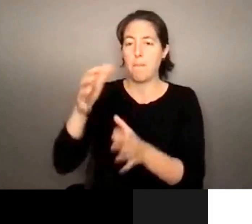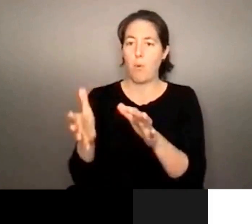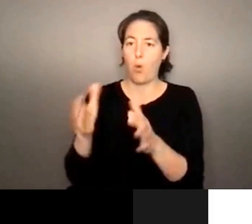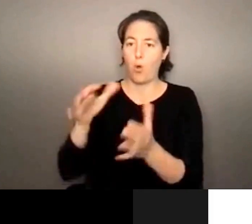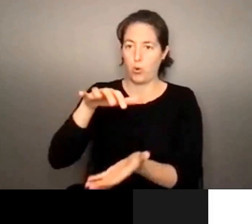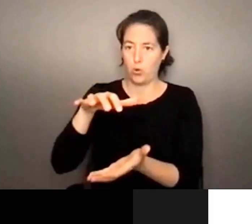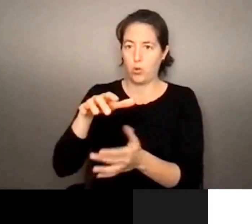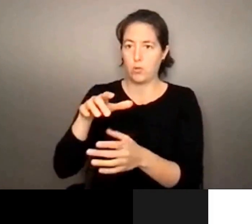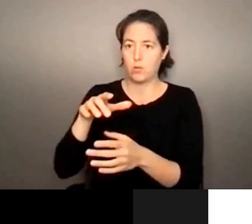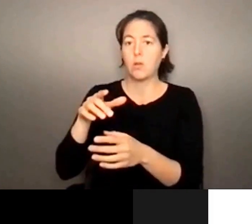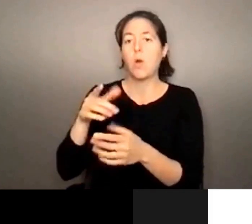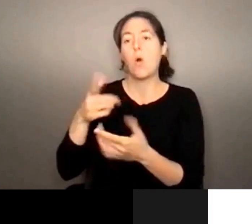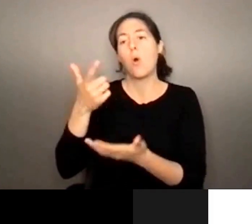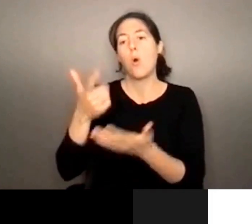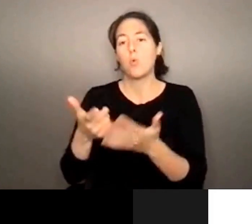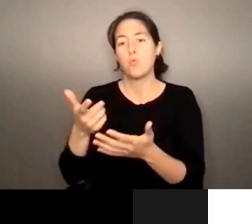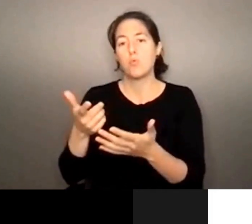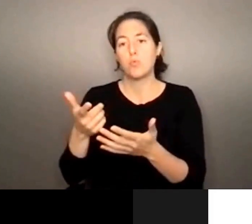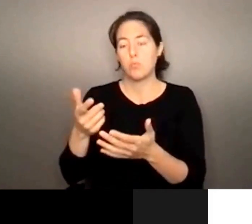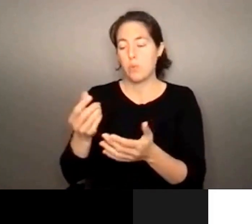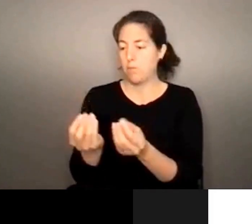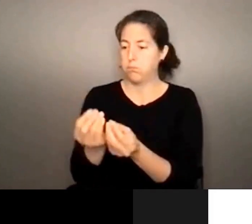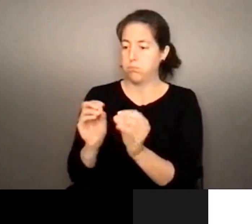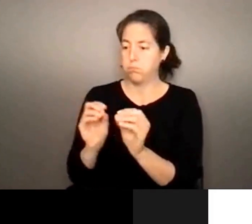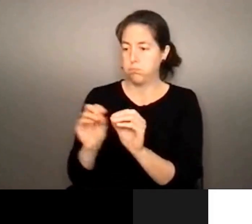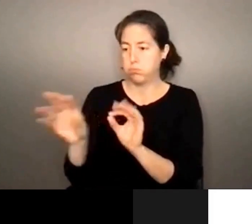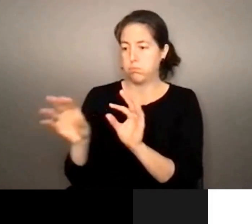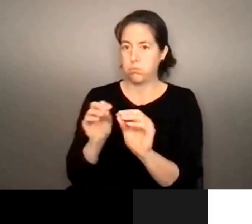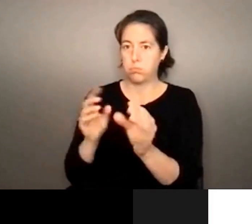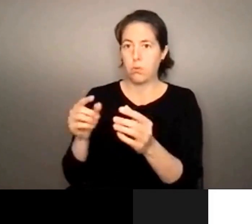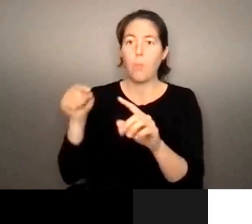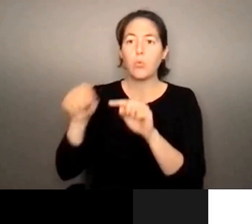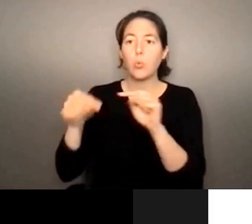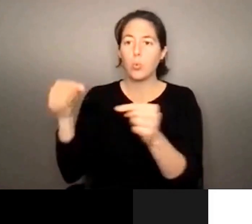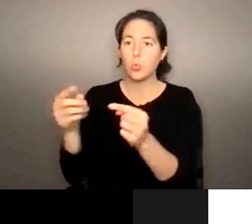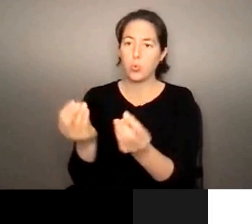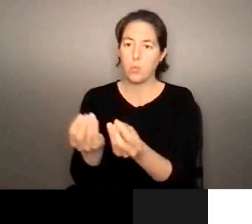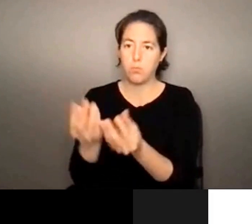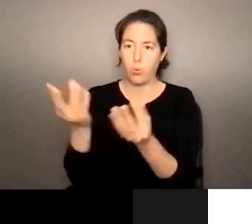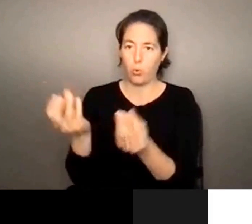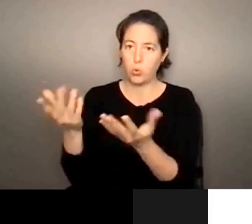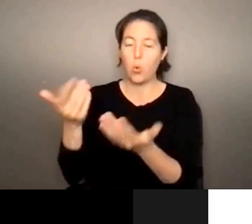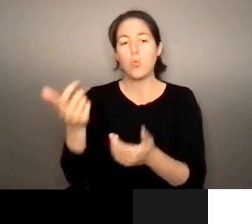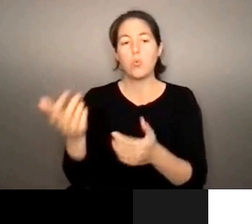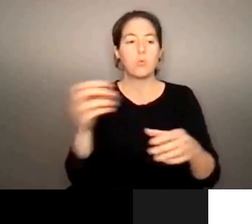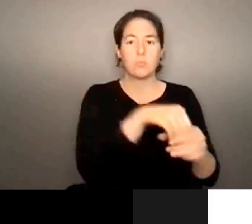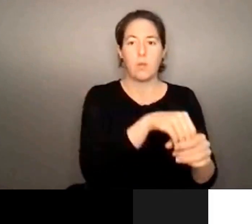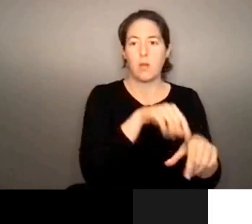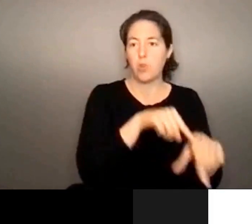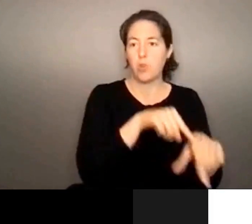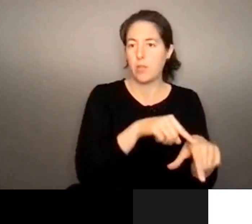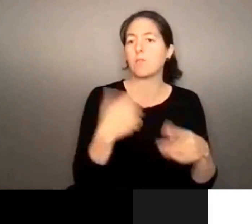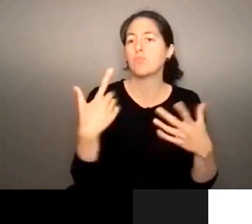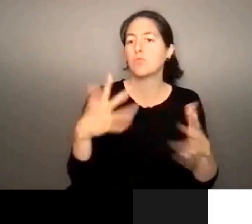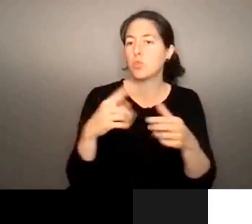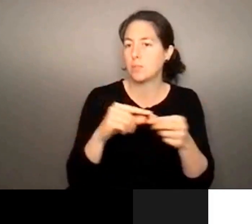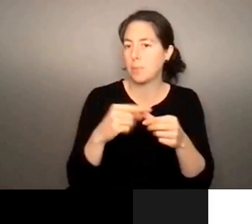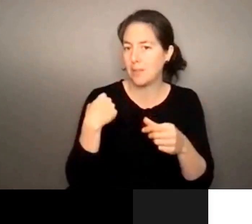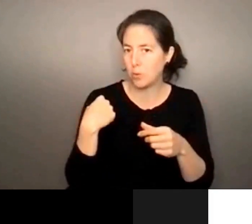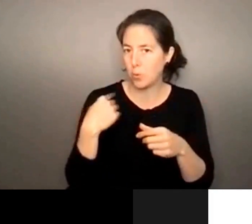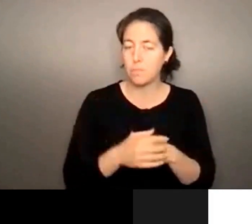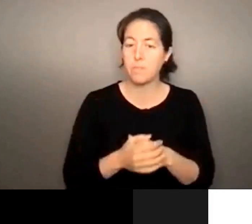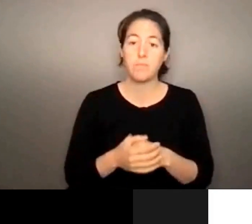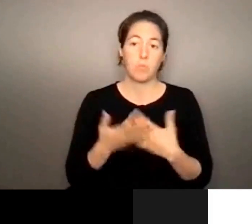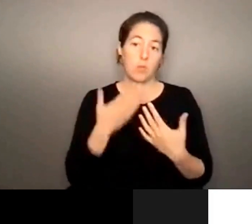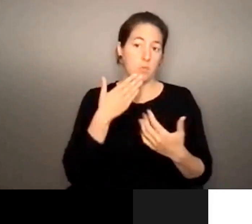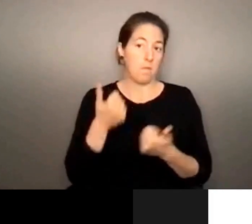en eux-mêmes ou les intégrer dans un espace de culture à travers les scénarios qu'on a vus ensemble. Ça serait déjà